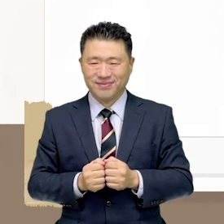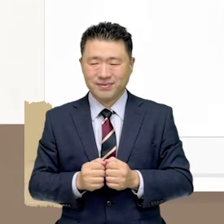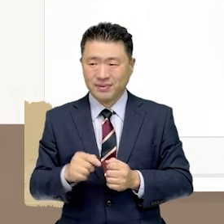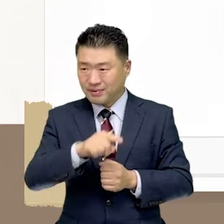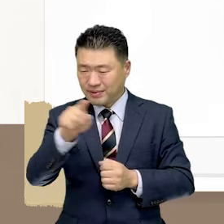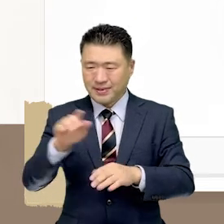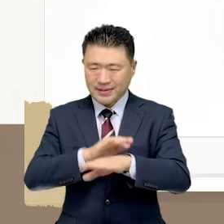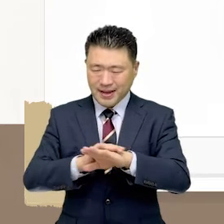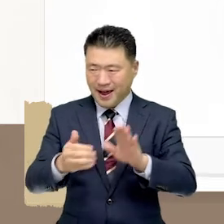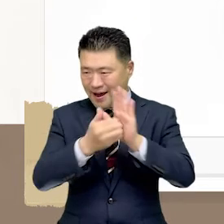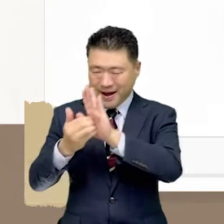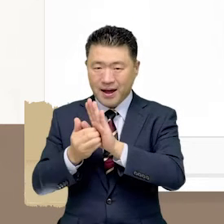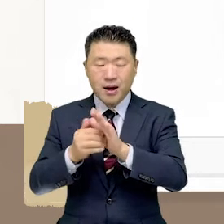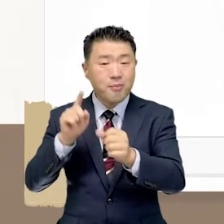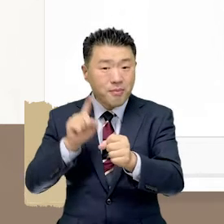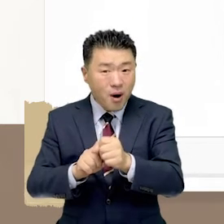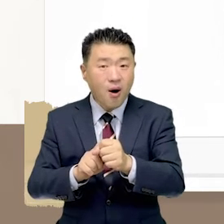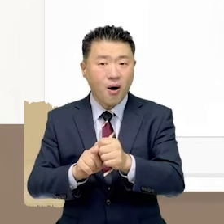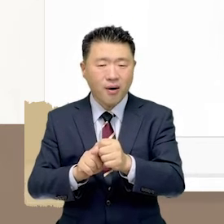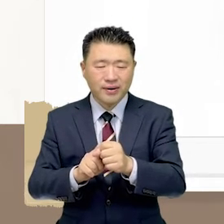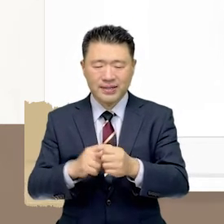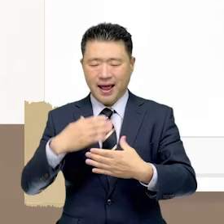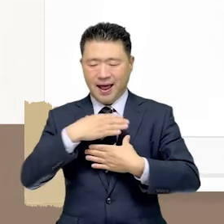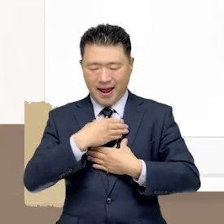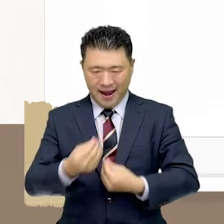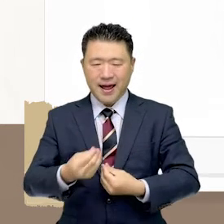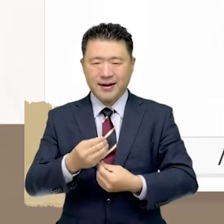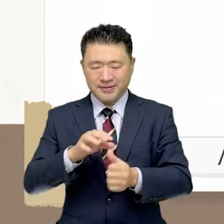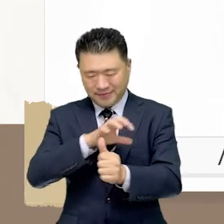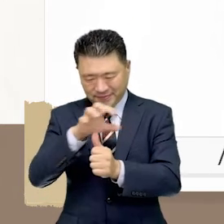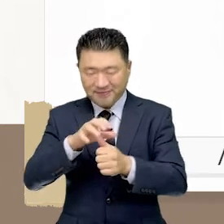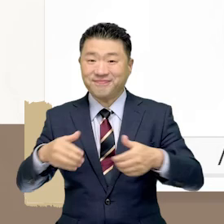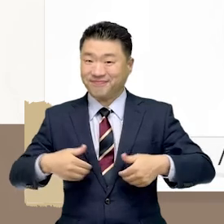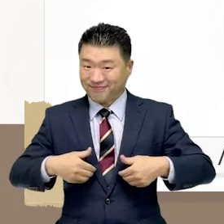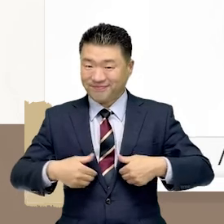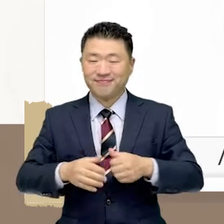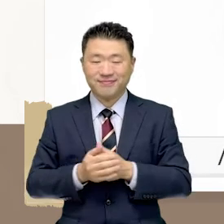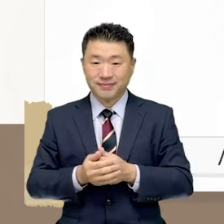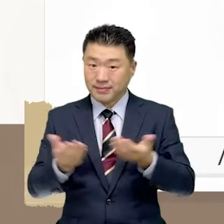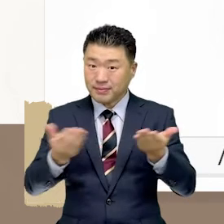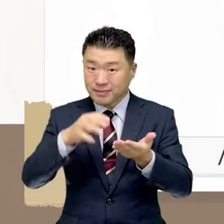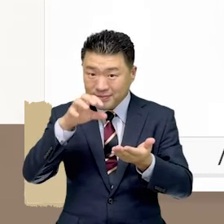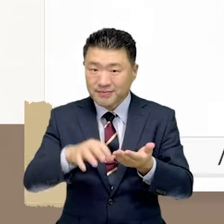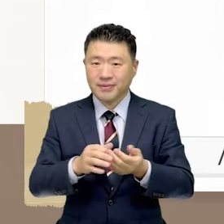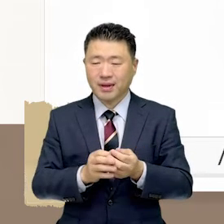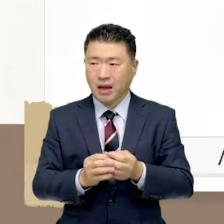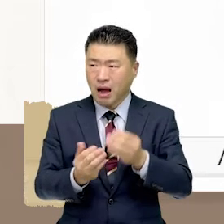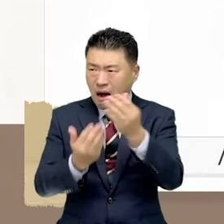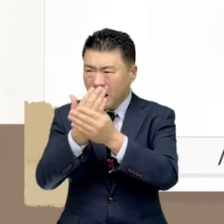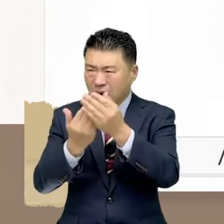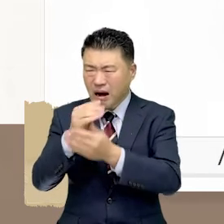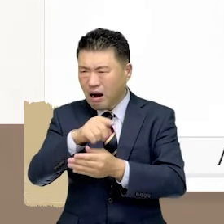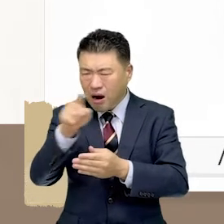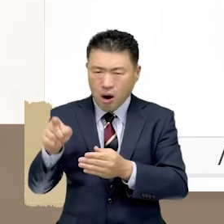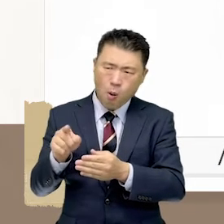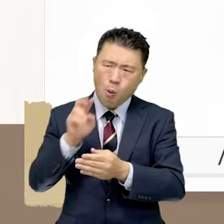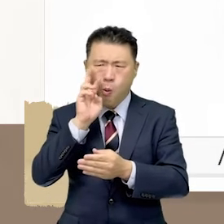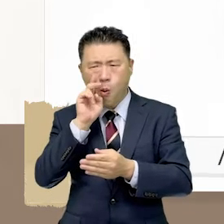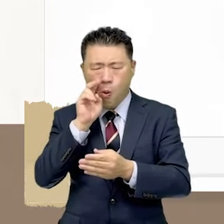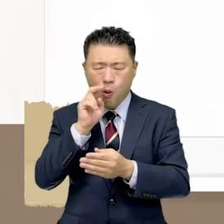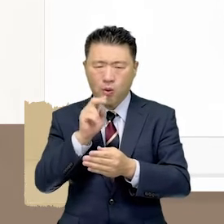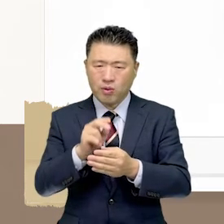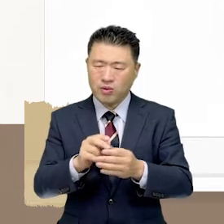산업재해 예방을 위해 필요한 것이 산업안전입니다. 사업장에서 산업재해를 일으킬 가능성이 있는